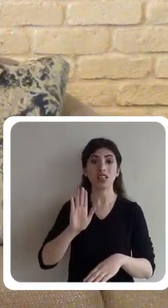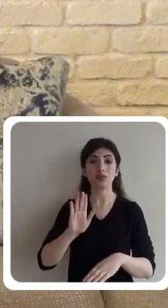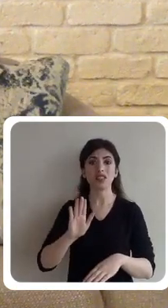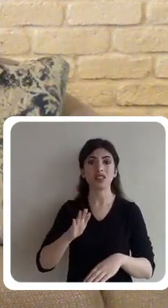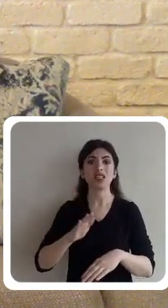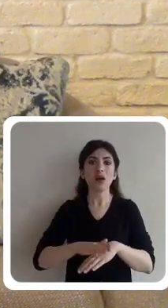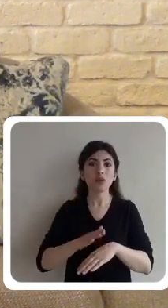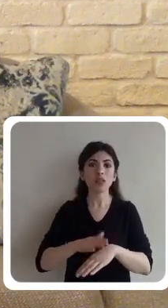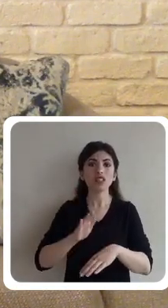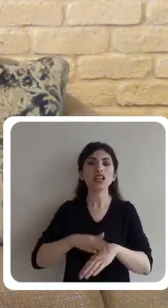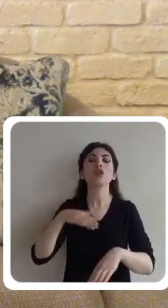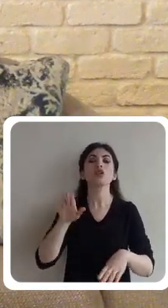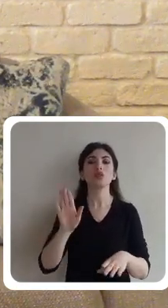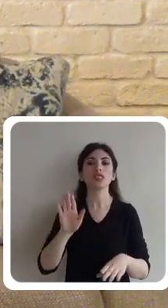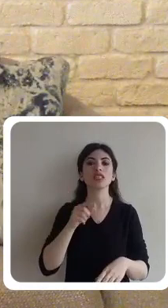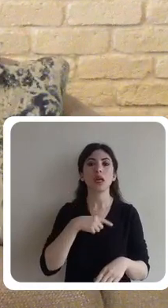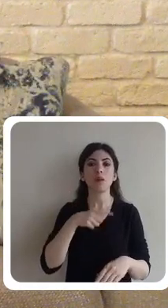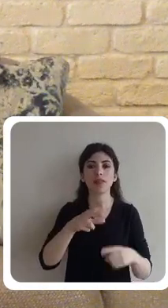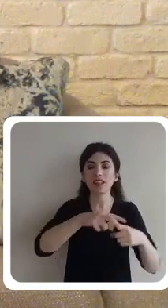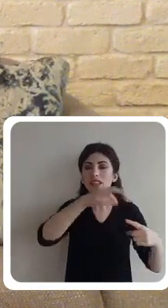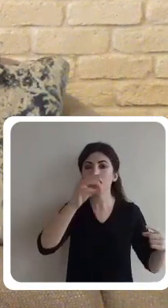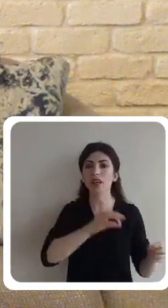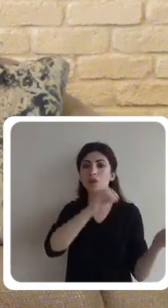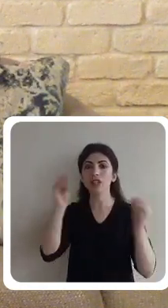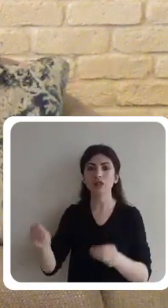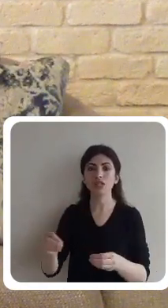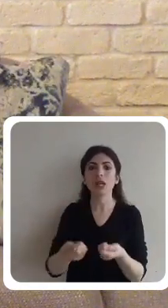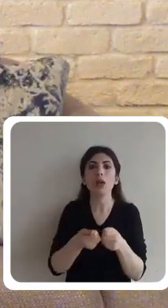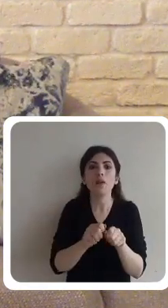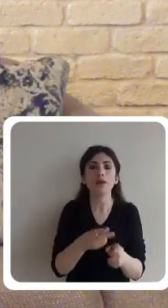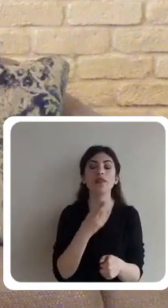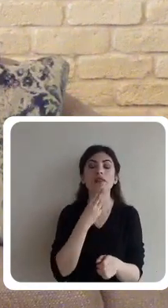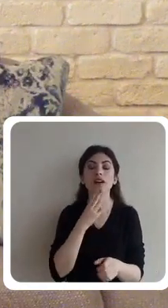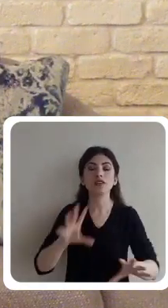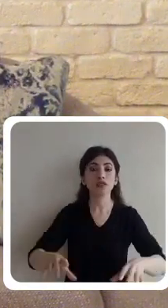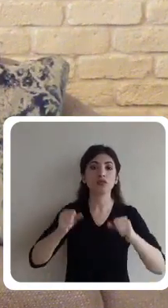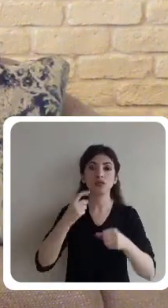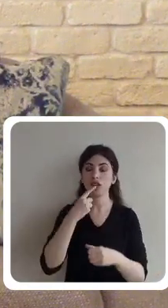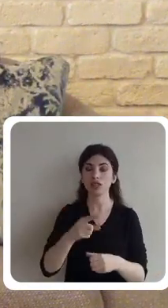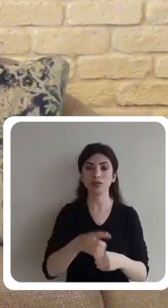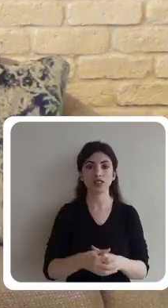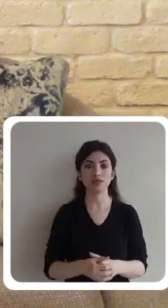konmasın. Konmasın ki ben de sana çırpı vereyim, sen de git Bit Hatun'u kurtar.